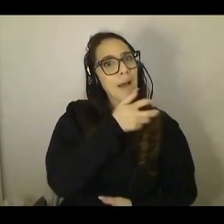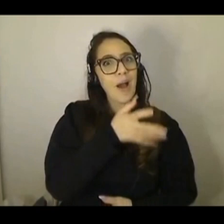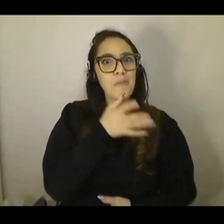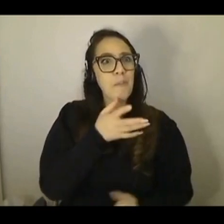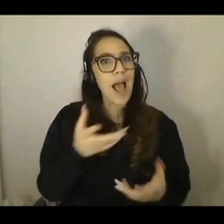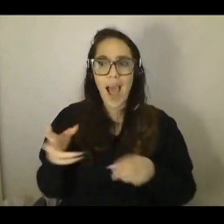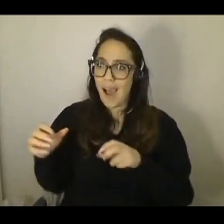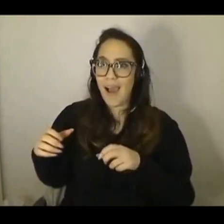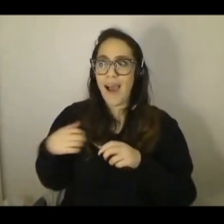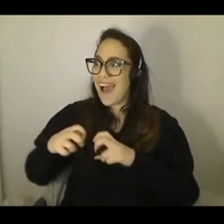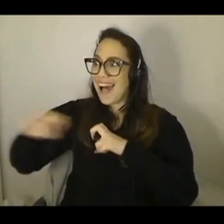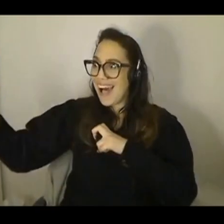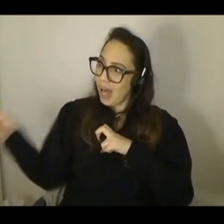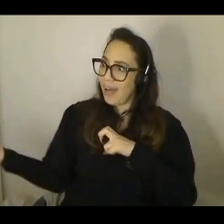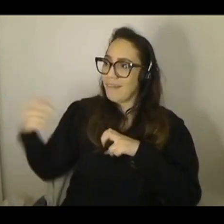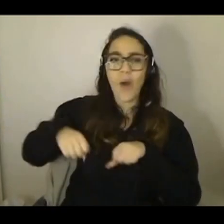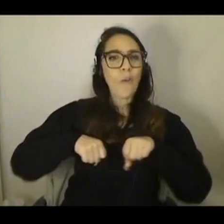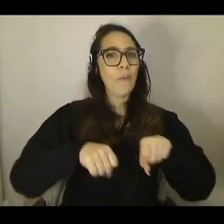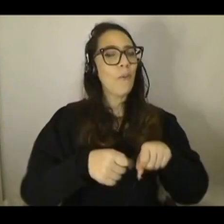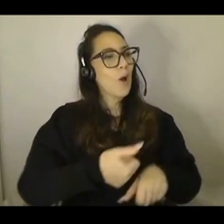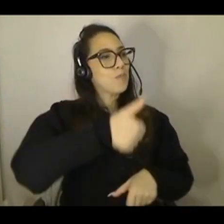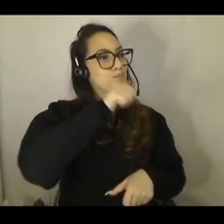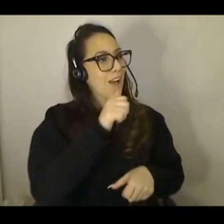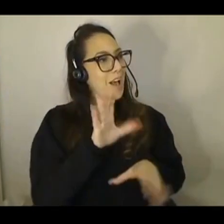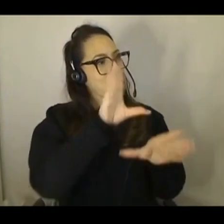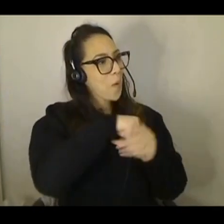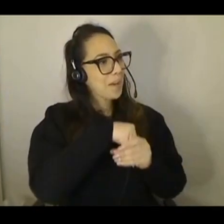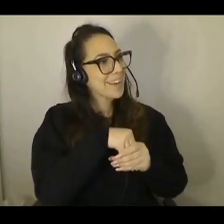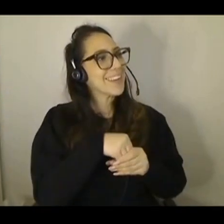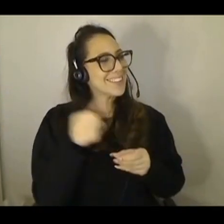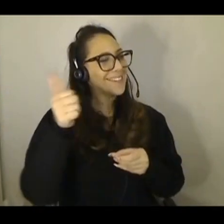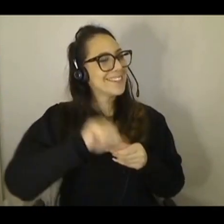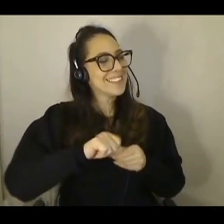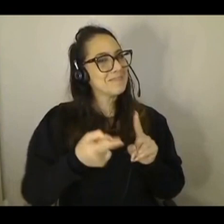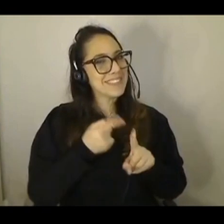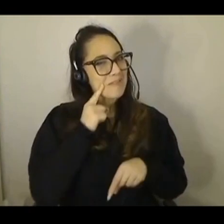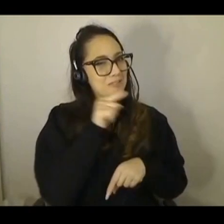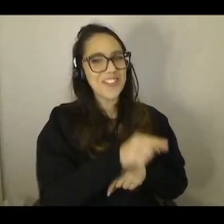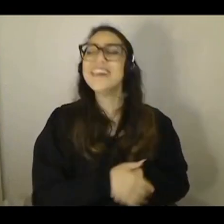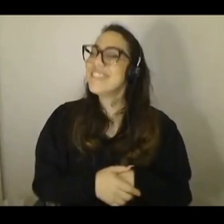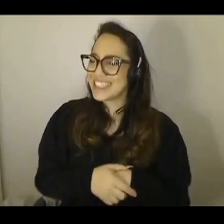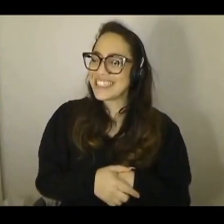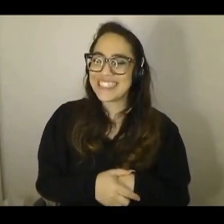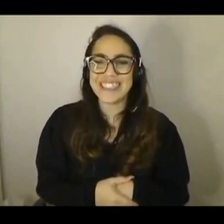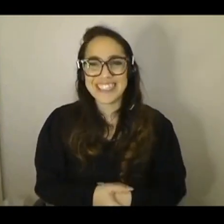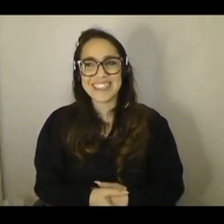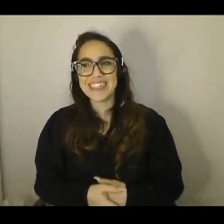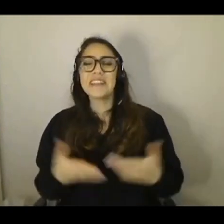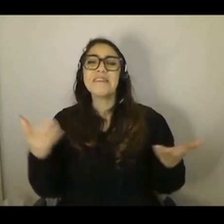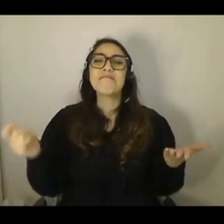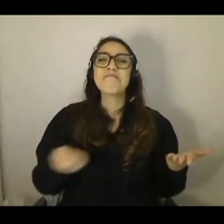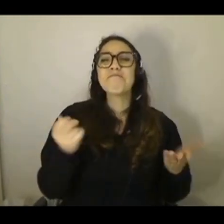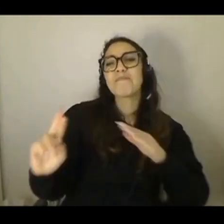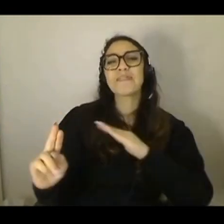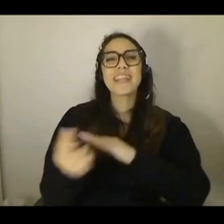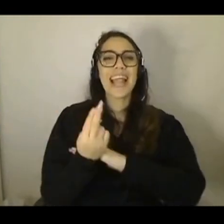Avec la boisson qui va bien. Oui. Alors, on a une question aussi pour la délégation ministérielle